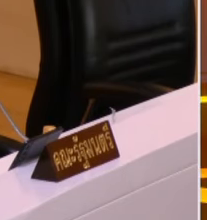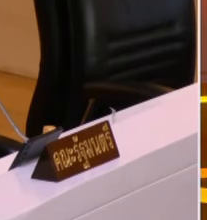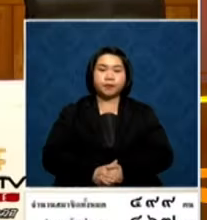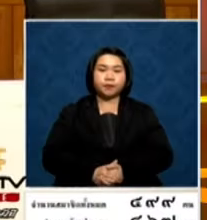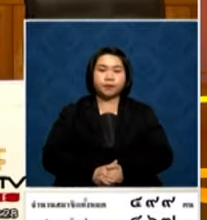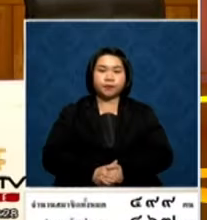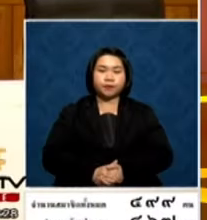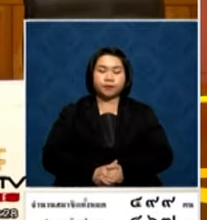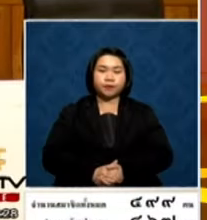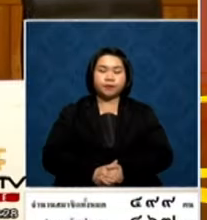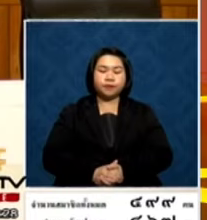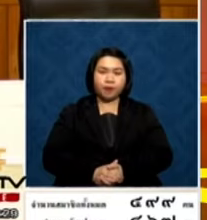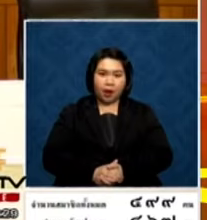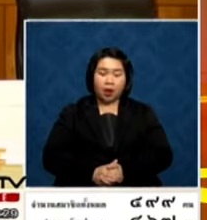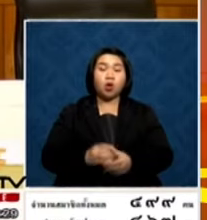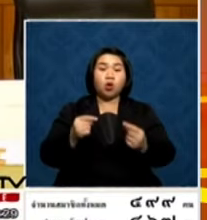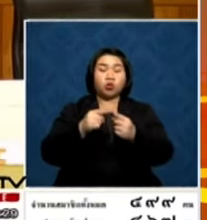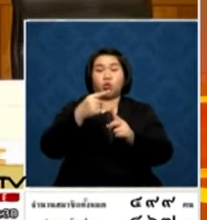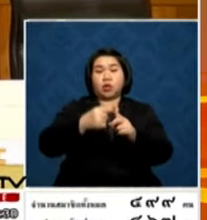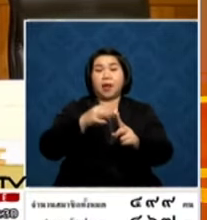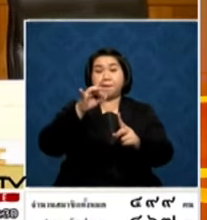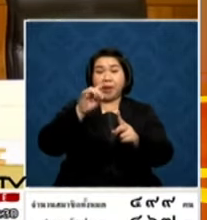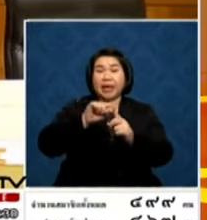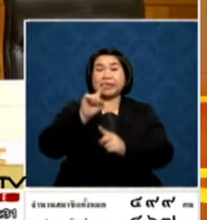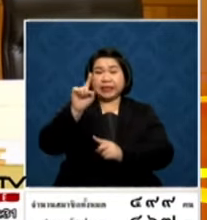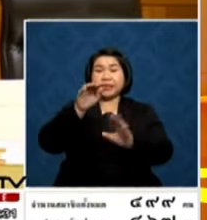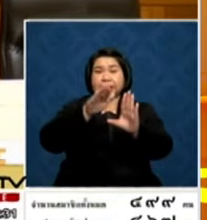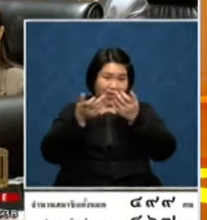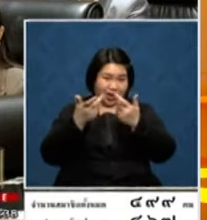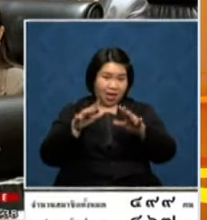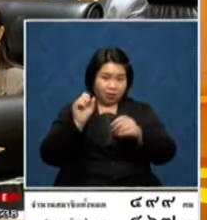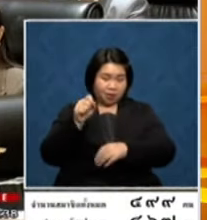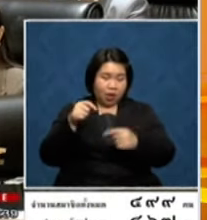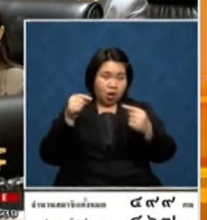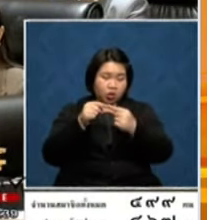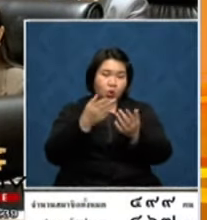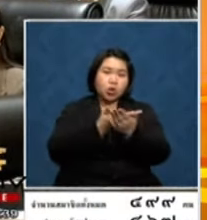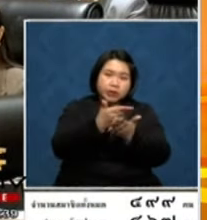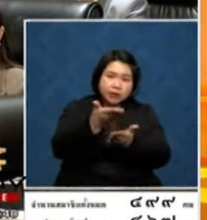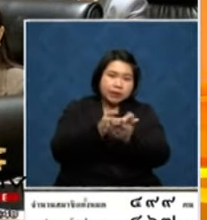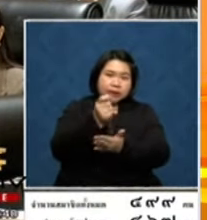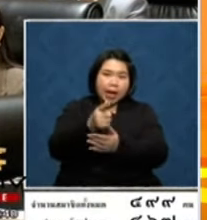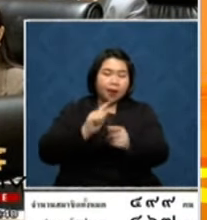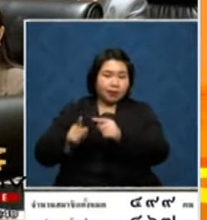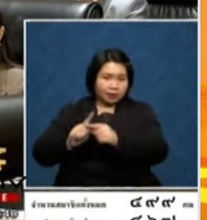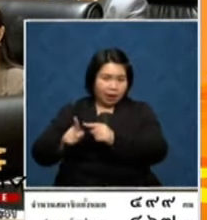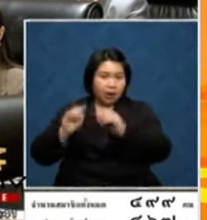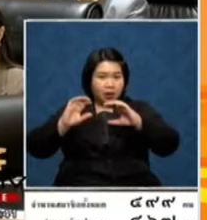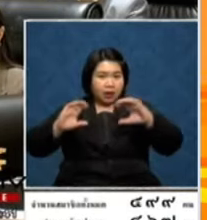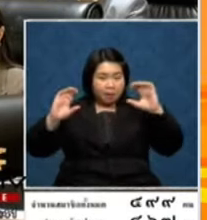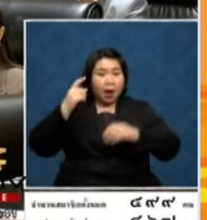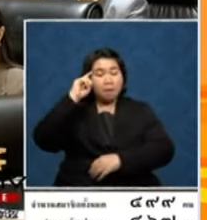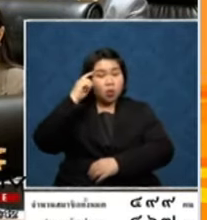อ่าเรื่องเกี่ยวกับระบบพร้อมจริงมั้ยเพิ่งจะประมงประมูลอะไรยังไงเนี่ยพวันที่ 10กรกฎาคมอ่าค่ะคุณจุลพันธ์ก็เลยชี้แจง